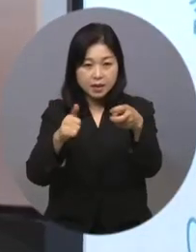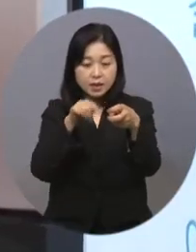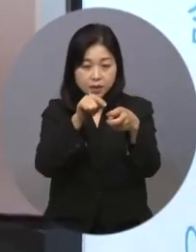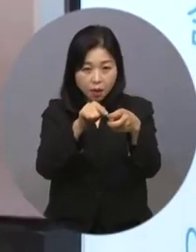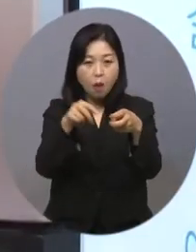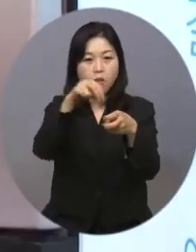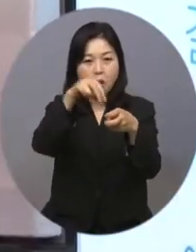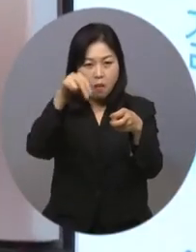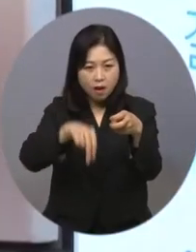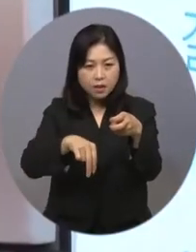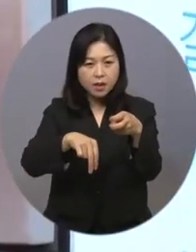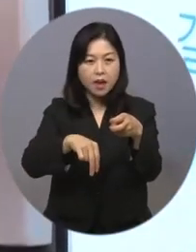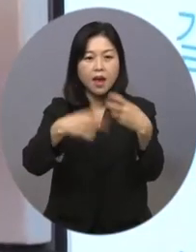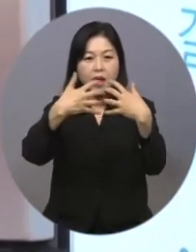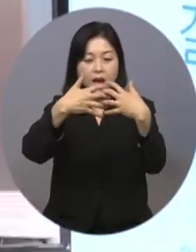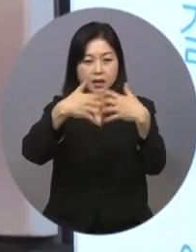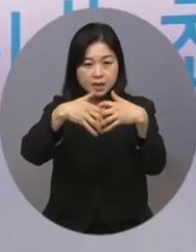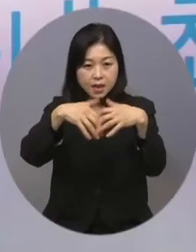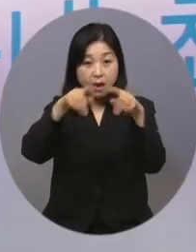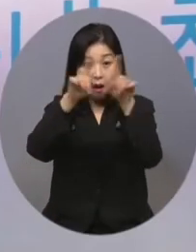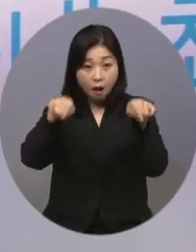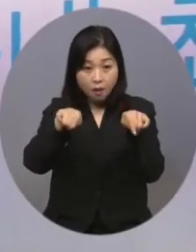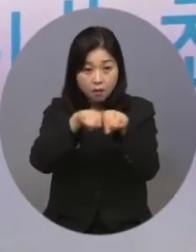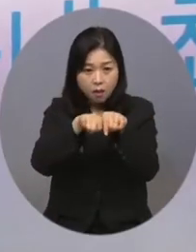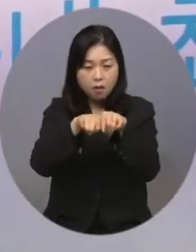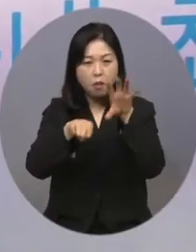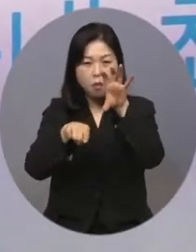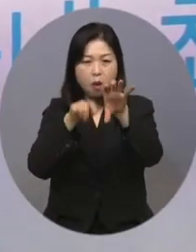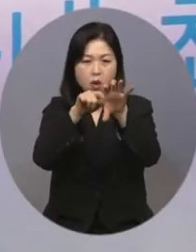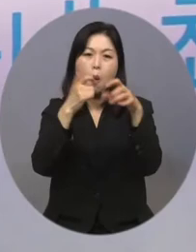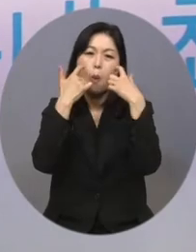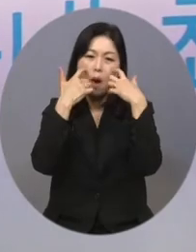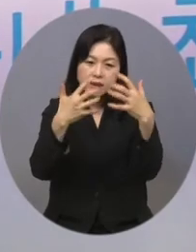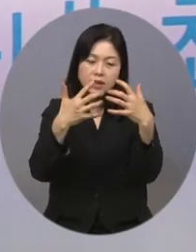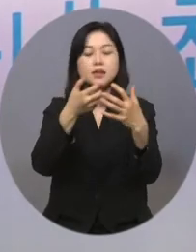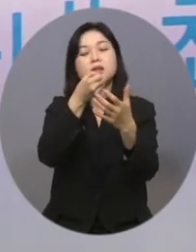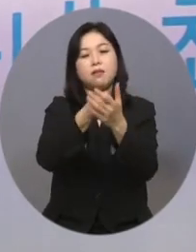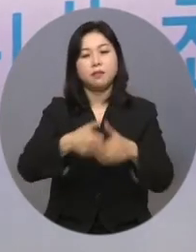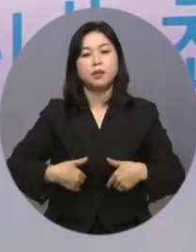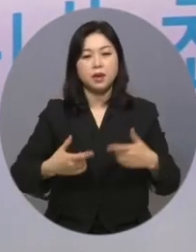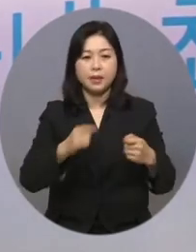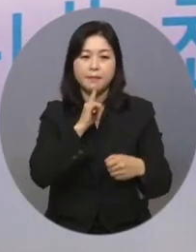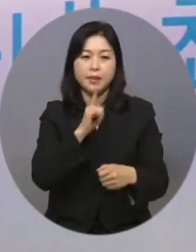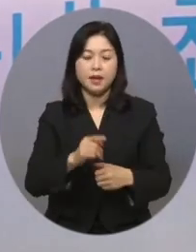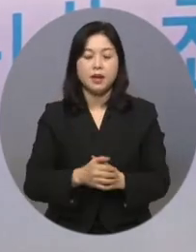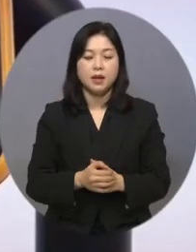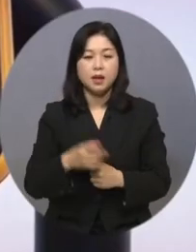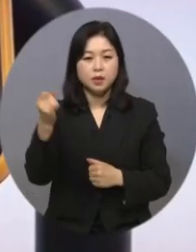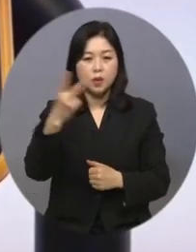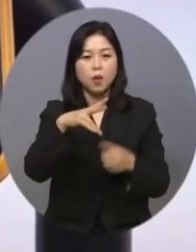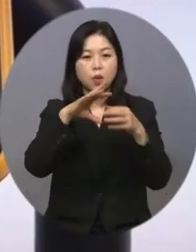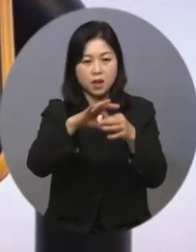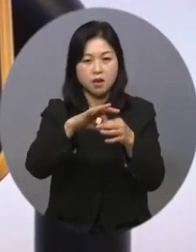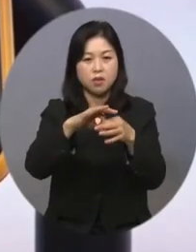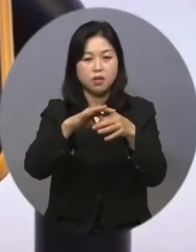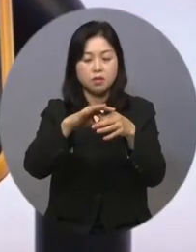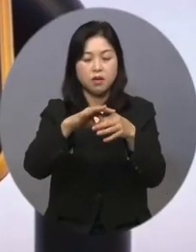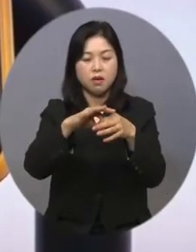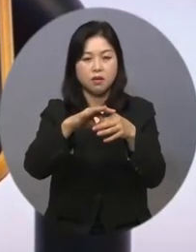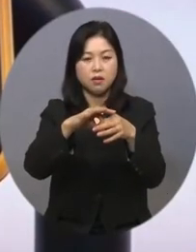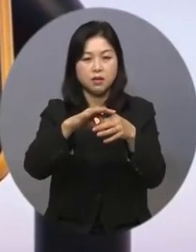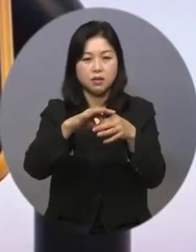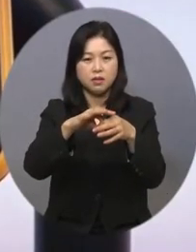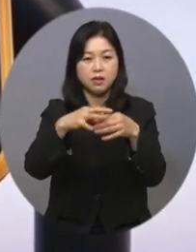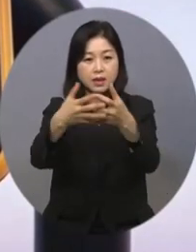명확한 규정을 마련해야 한다 고 목소리를 높였습니다 아울러 다양한 이해관계자들에게 통해 된 설치 기준을